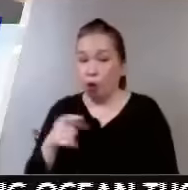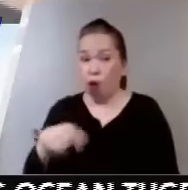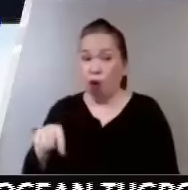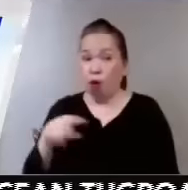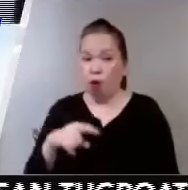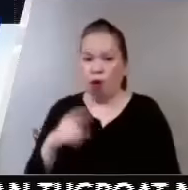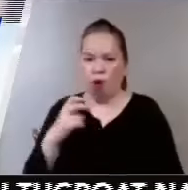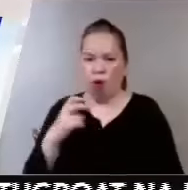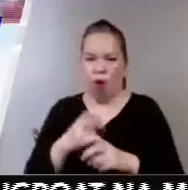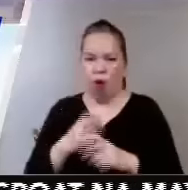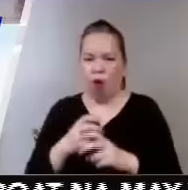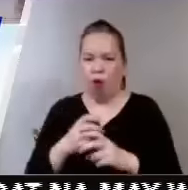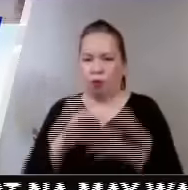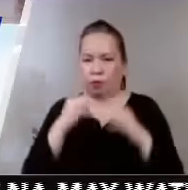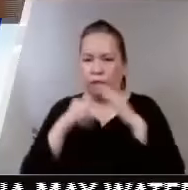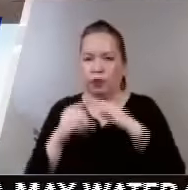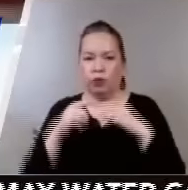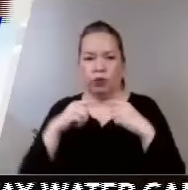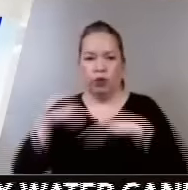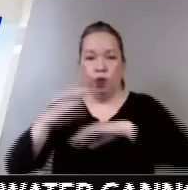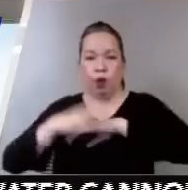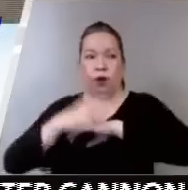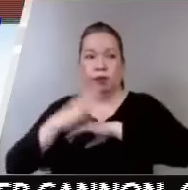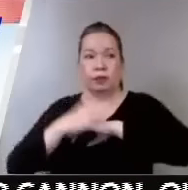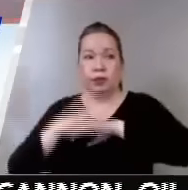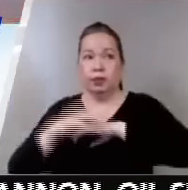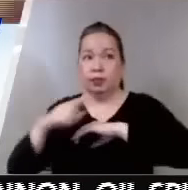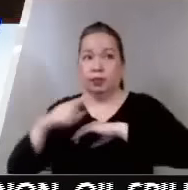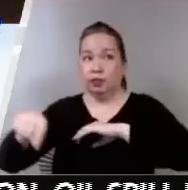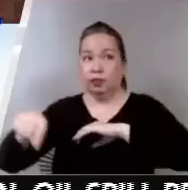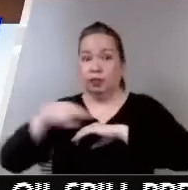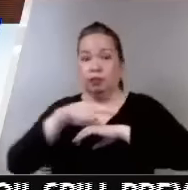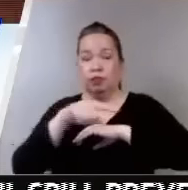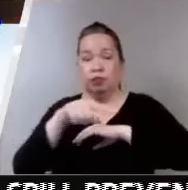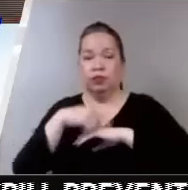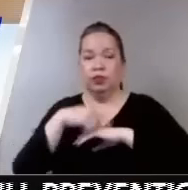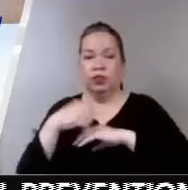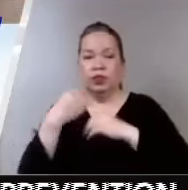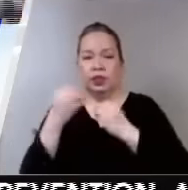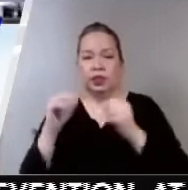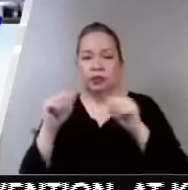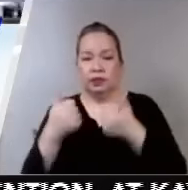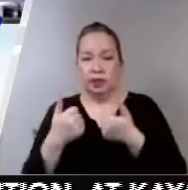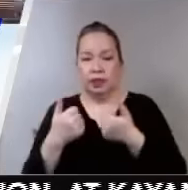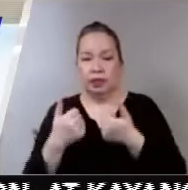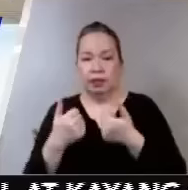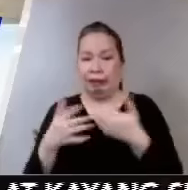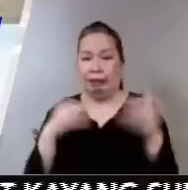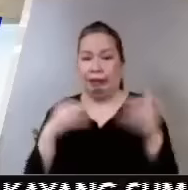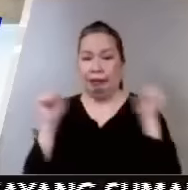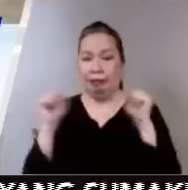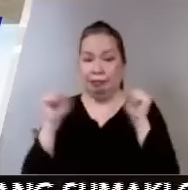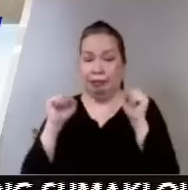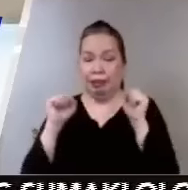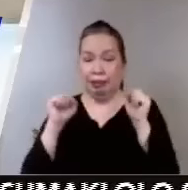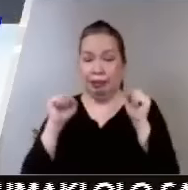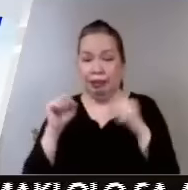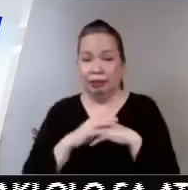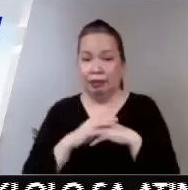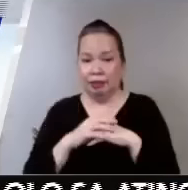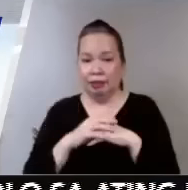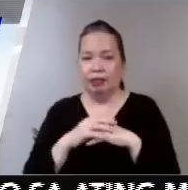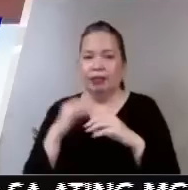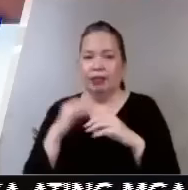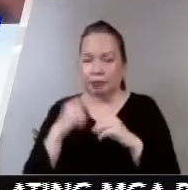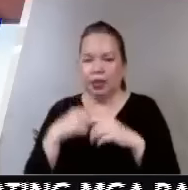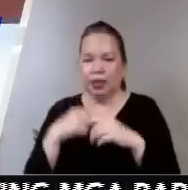beach para harapin ang mga challenge na ibibigay sa kanila sa gitna ng winter. Bukod dyan, pahirap ng